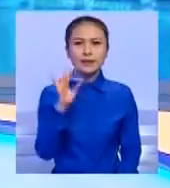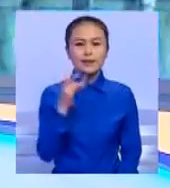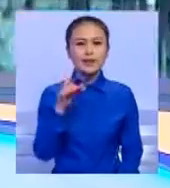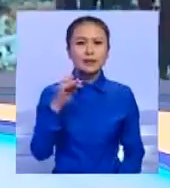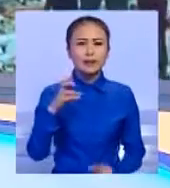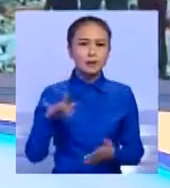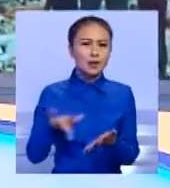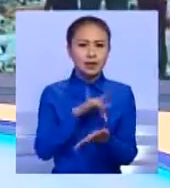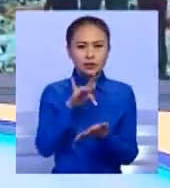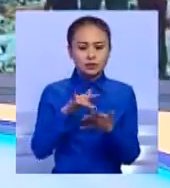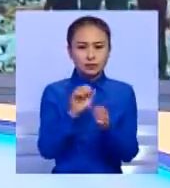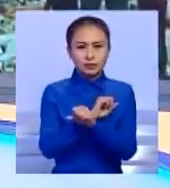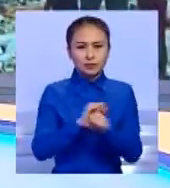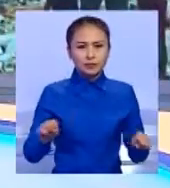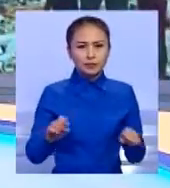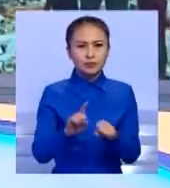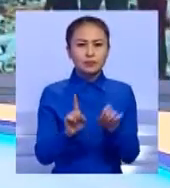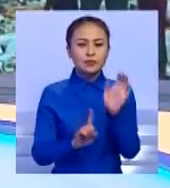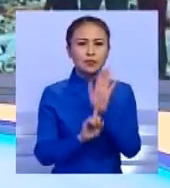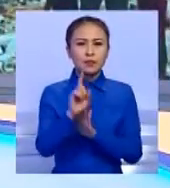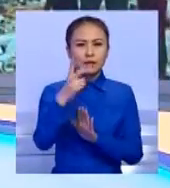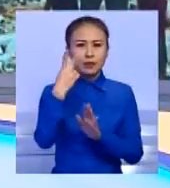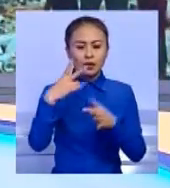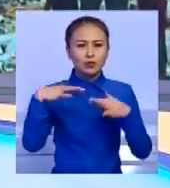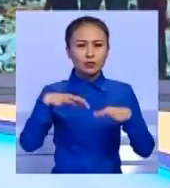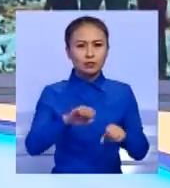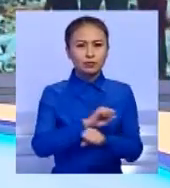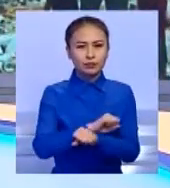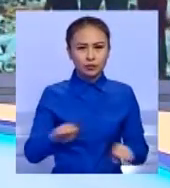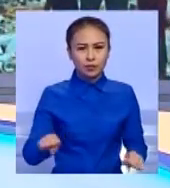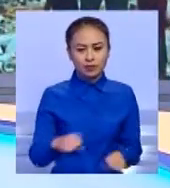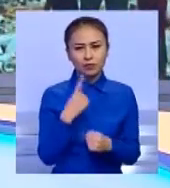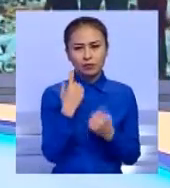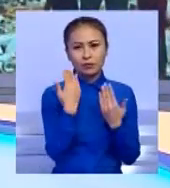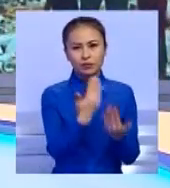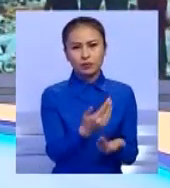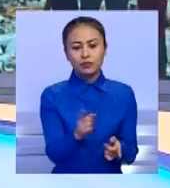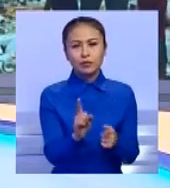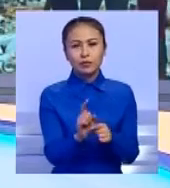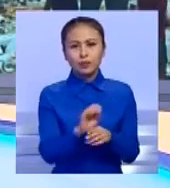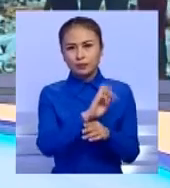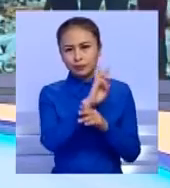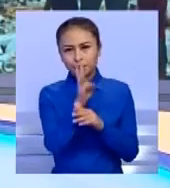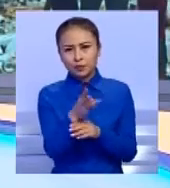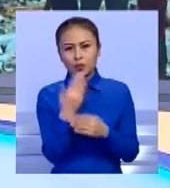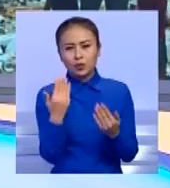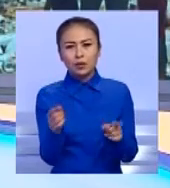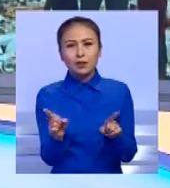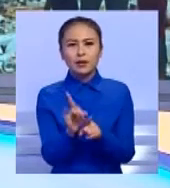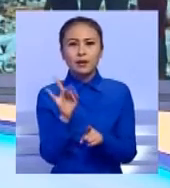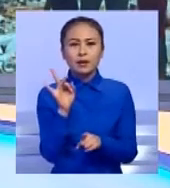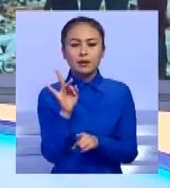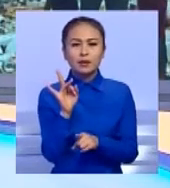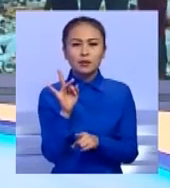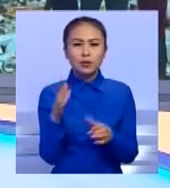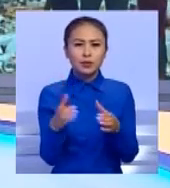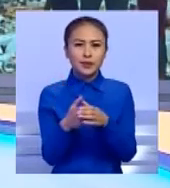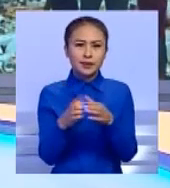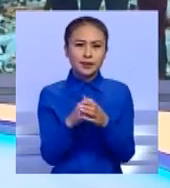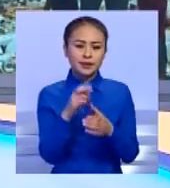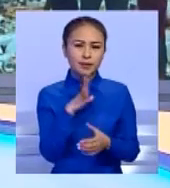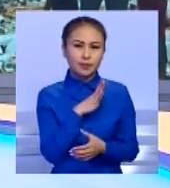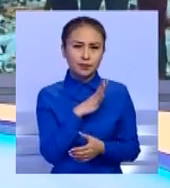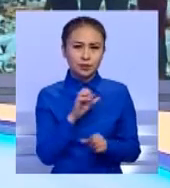Сирияның Идлиб қаласында жарылғыш зат тиелген екі көлік жарылды. Оның бірі өңірді қару-жарақпен қамтамасыз етіп отырған радикалды